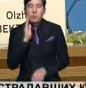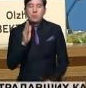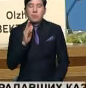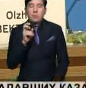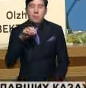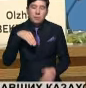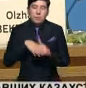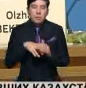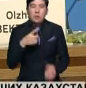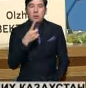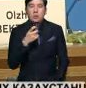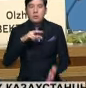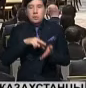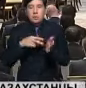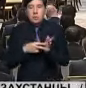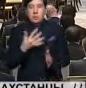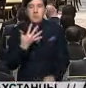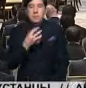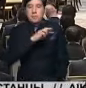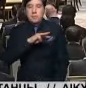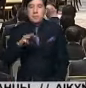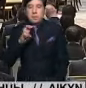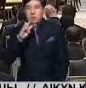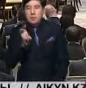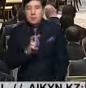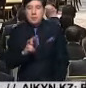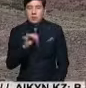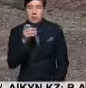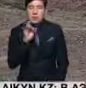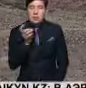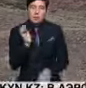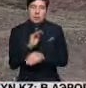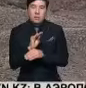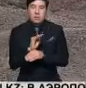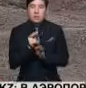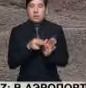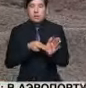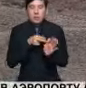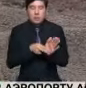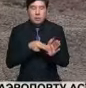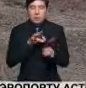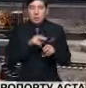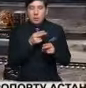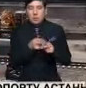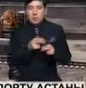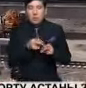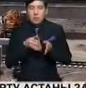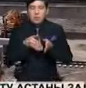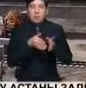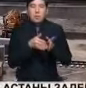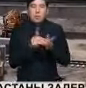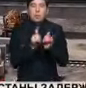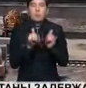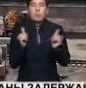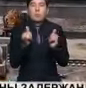более 100 проектов стоимостью 5 миллиардов долларов с участием иностранных инвесторов. В транспортно-логистическом секторе у Казахстана большие амбиции.